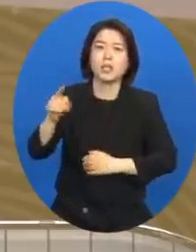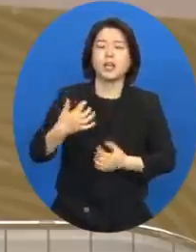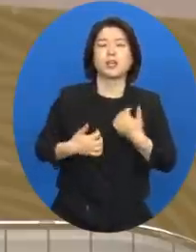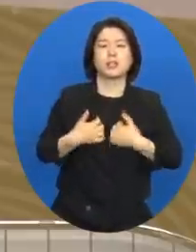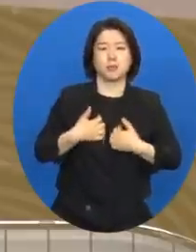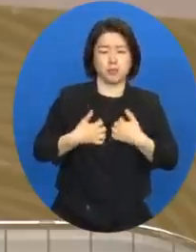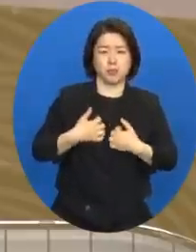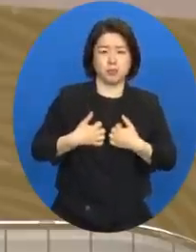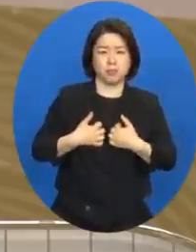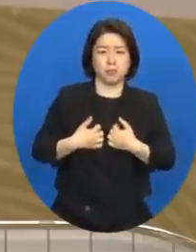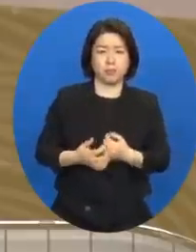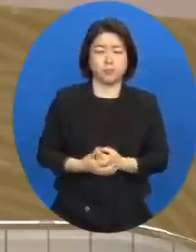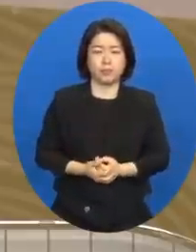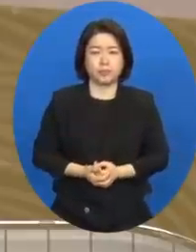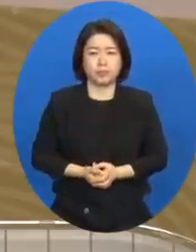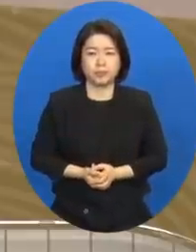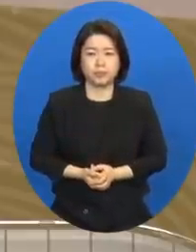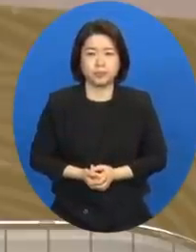기쁨이었어요.